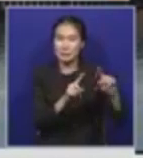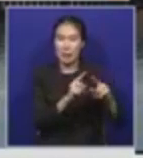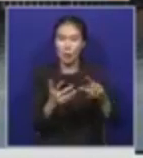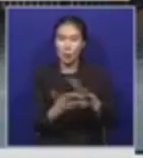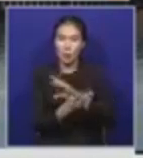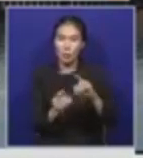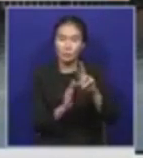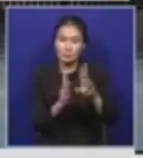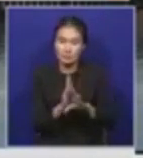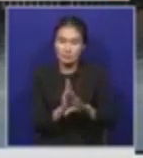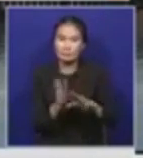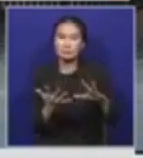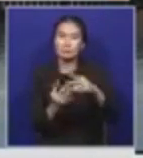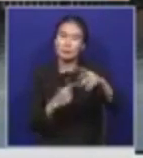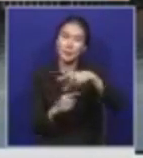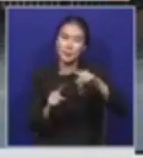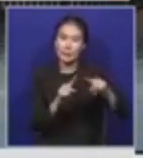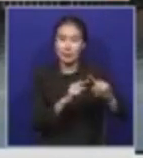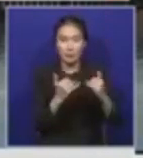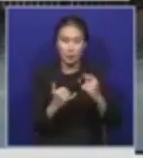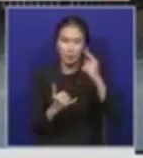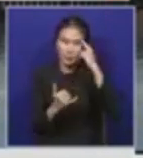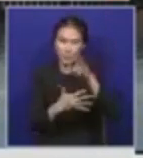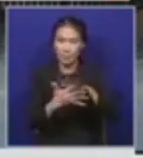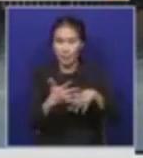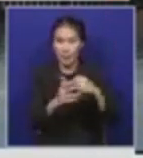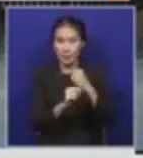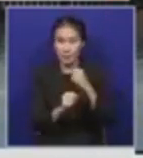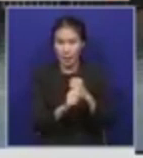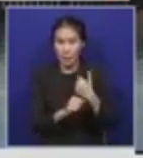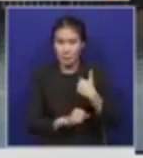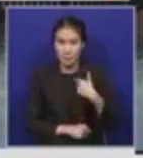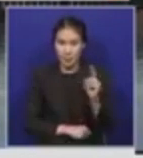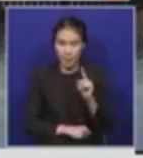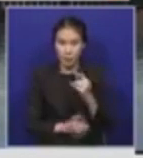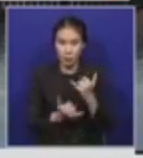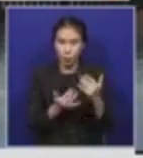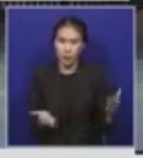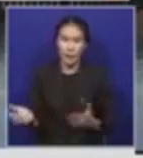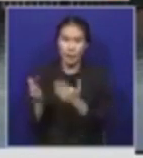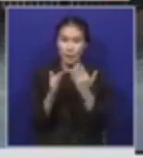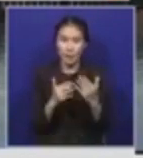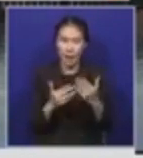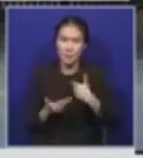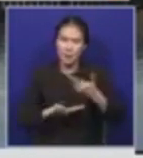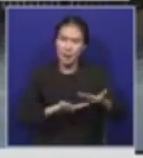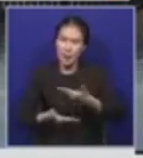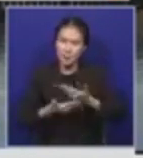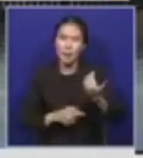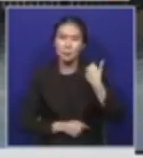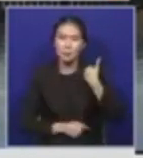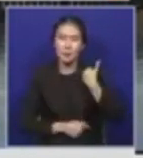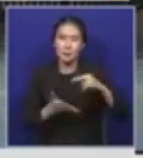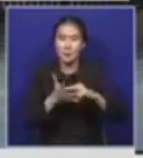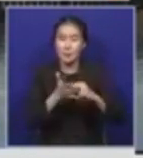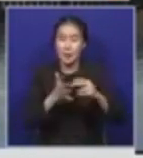บบจารีตประเพณีการพัฒนาเมล็ดพันธุ์ของพี่น้องก็เหมือนกันนะครับกระบวนการก็คือมีการแลกเปลี่ยนที่สำคัญคือว่าสาย